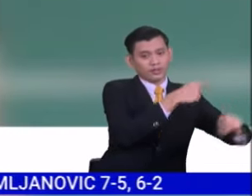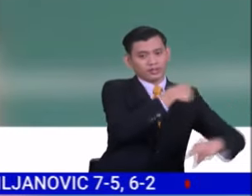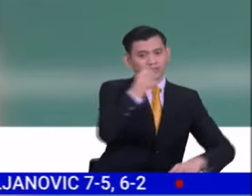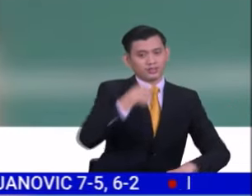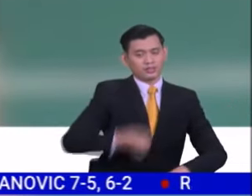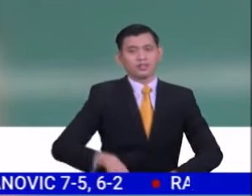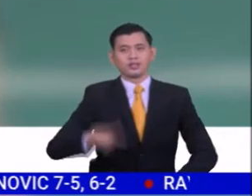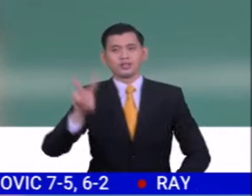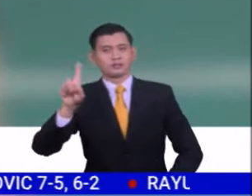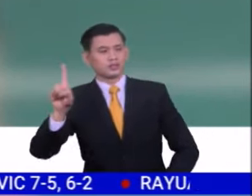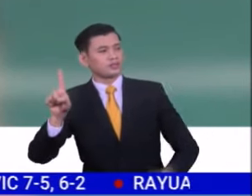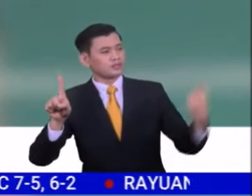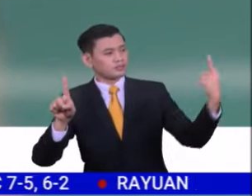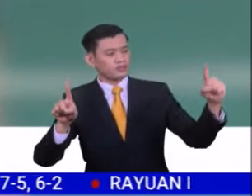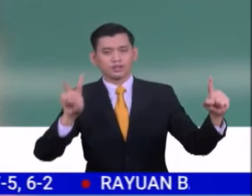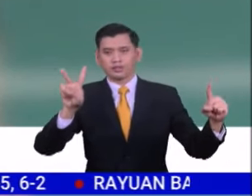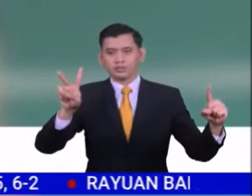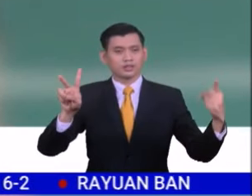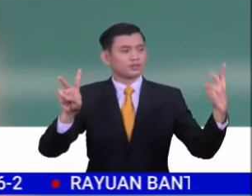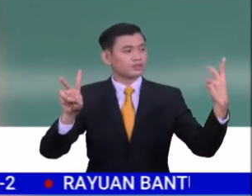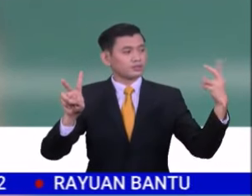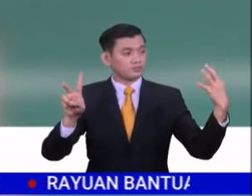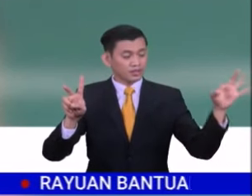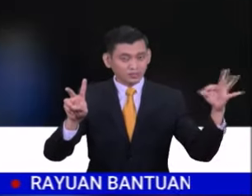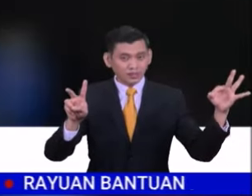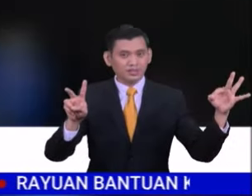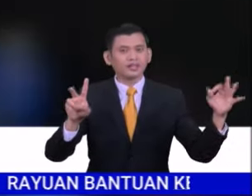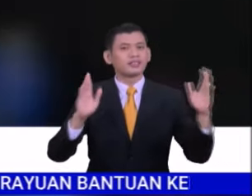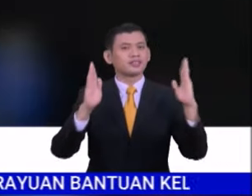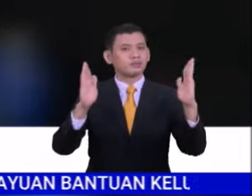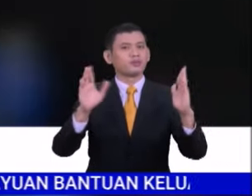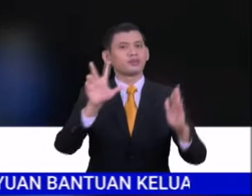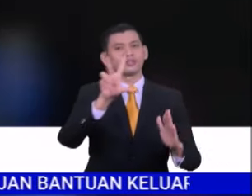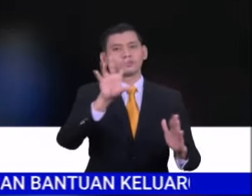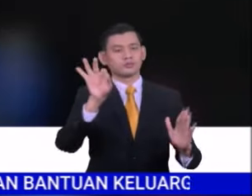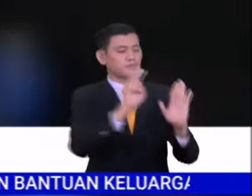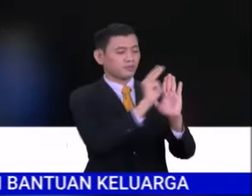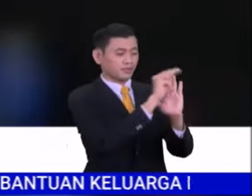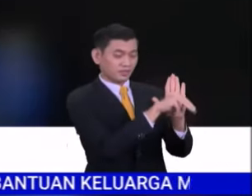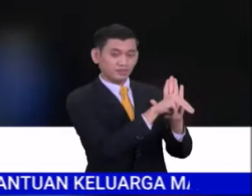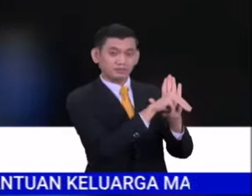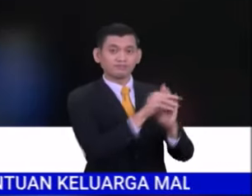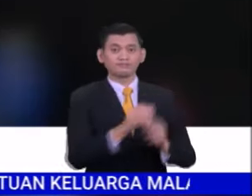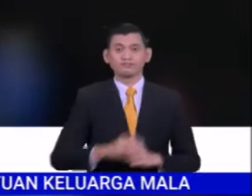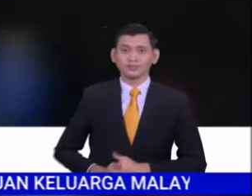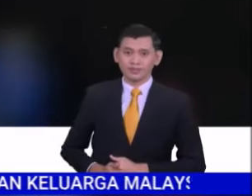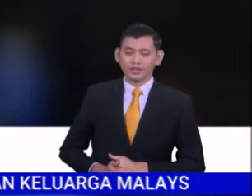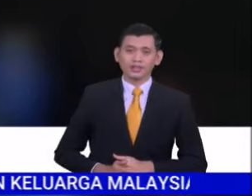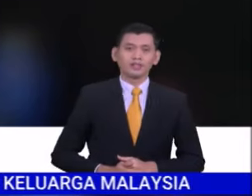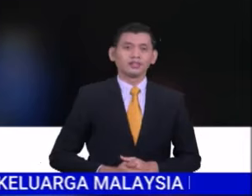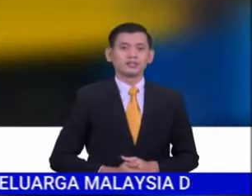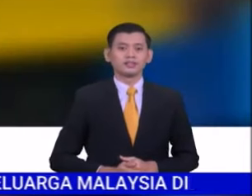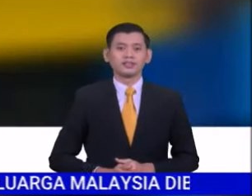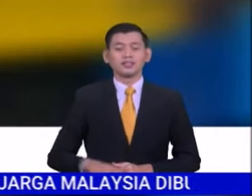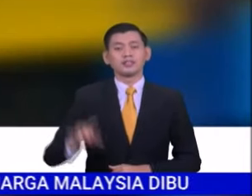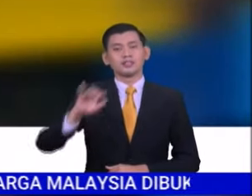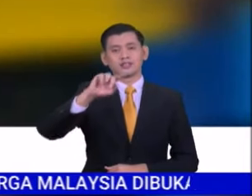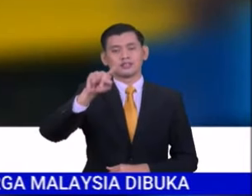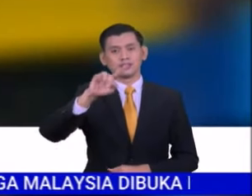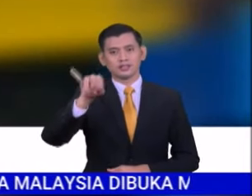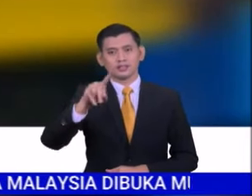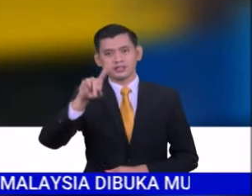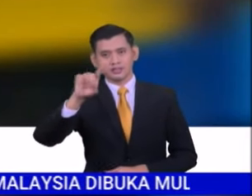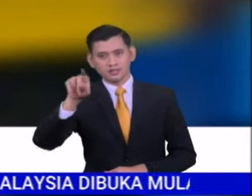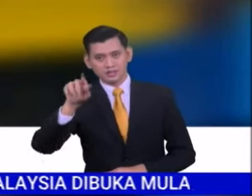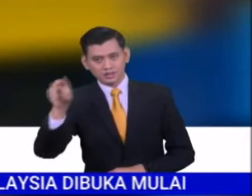set 21-11, 21-19 dalam tempoh 39 minit. Selaku pilihan ketiga kejohanan, Zijia bermula